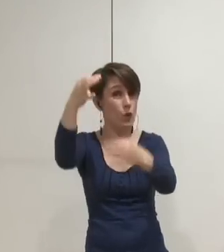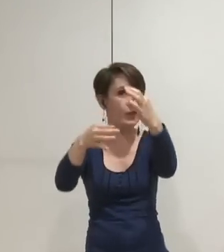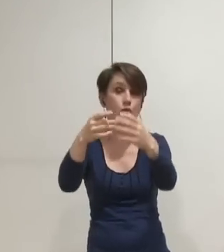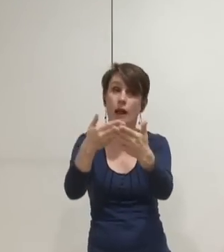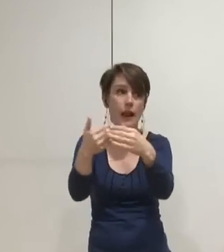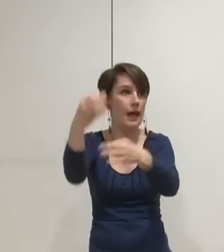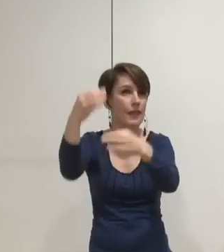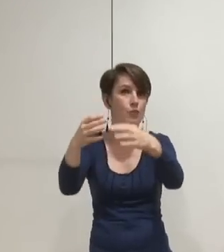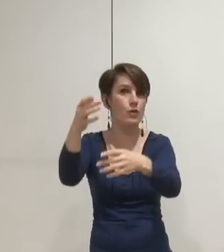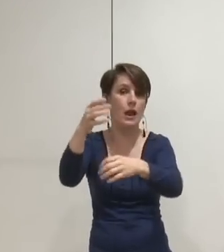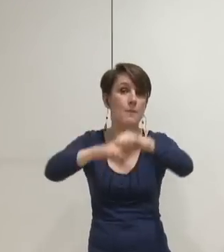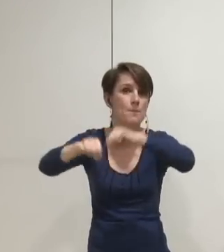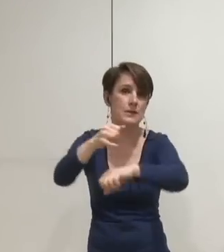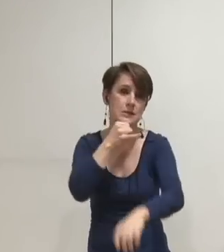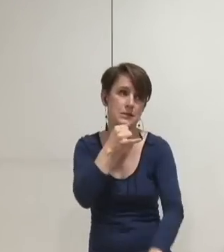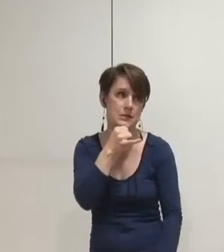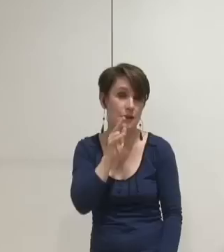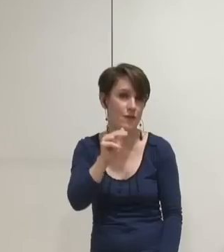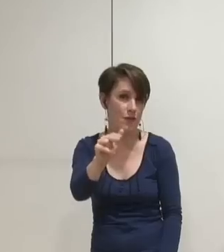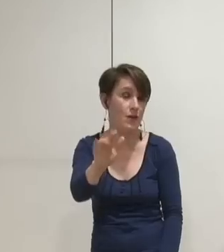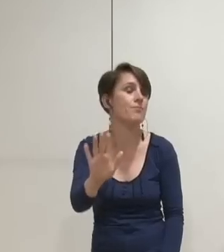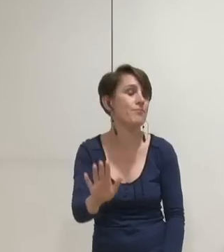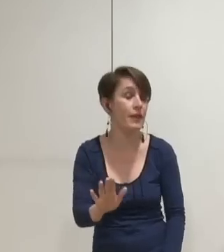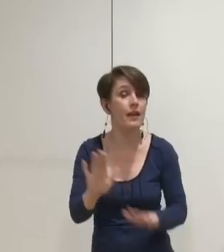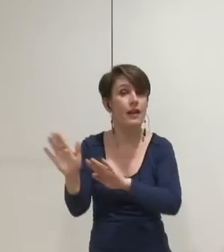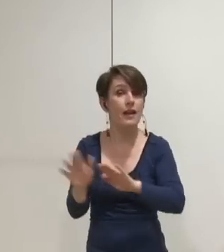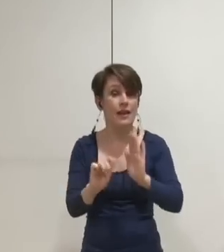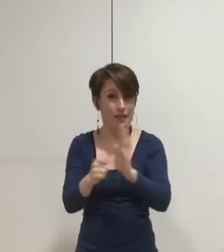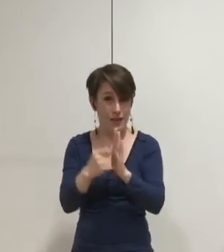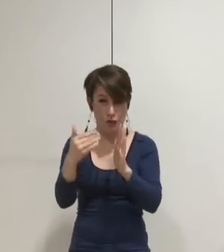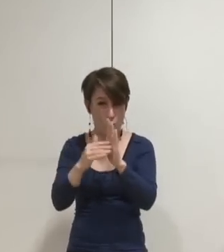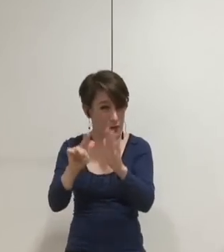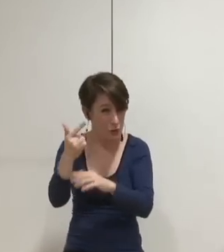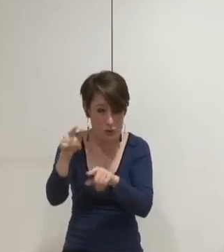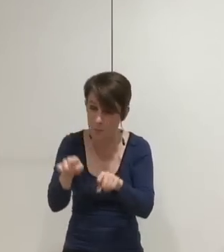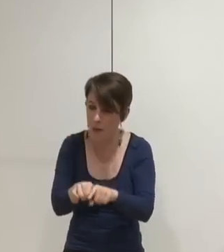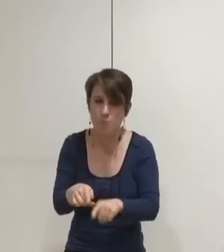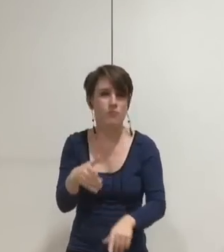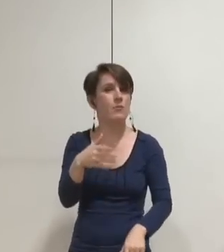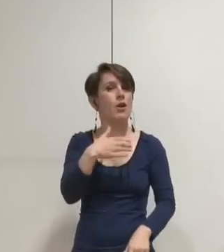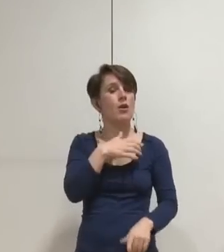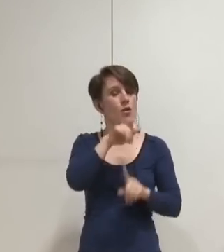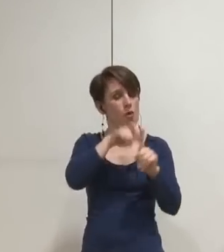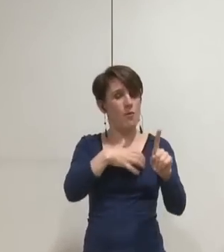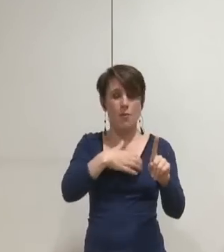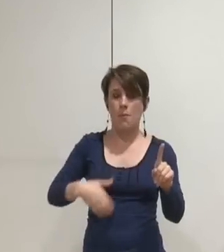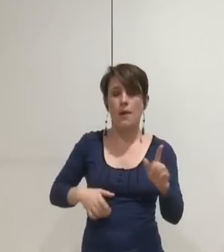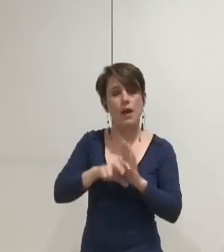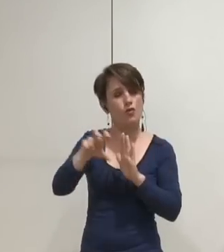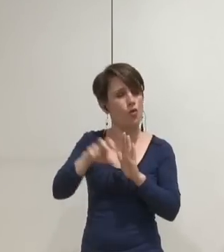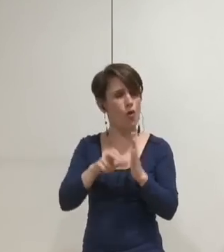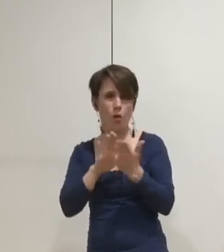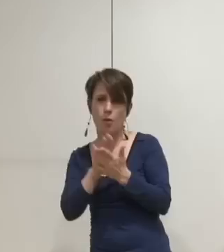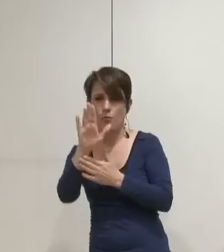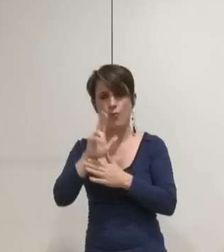en 2012 même chose le maire de Grenoble s'est engagé à une distribution d'électricité pour